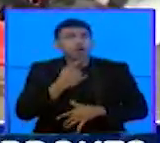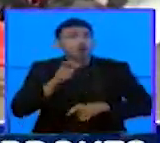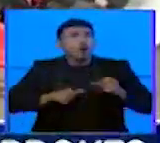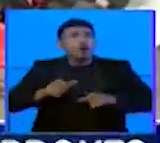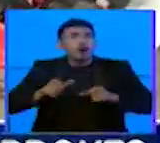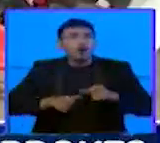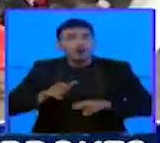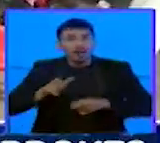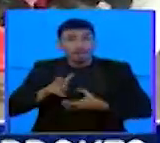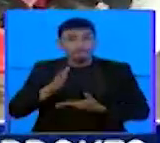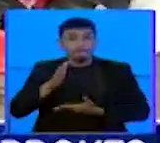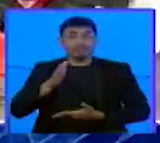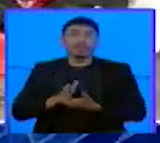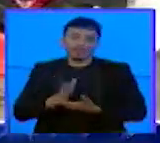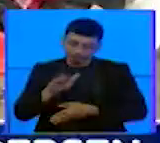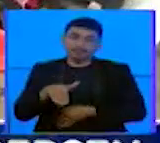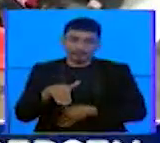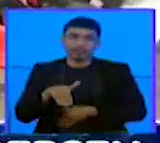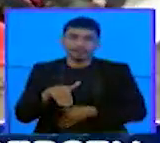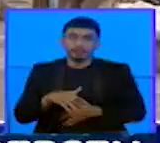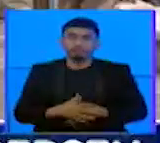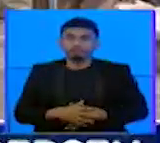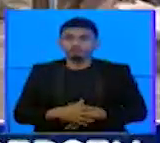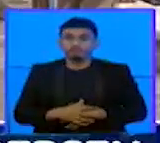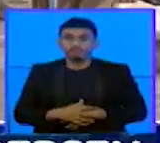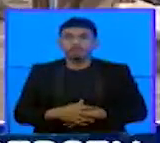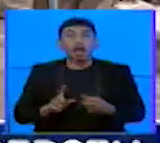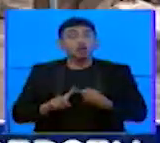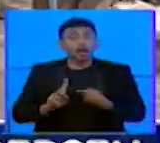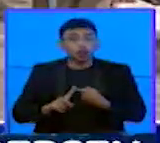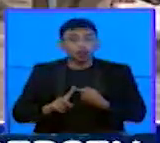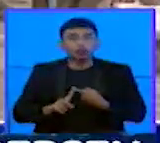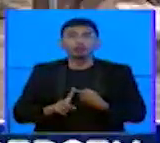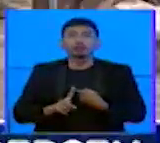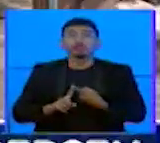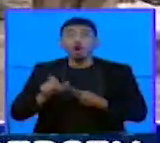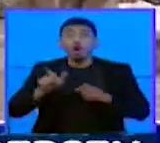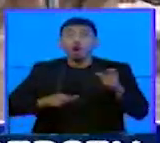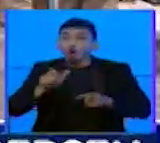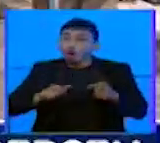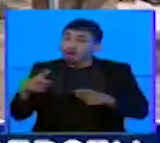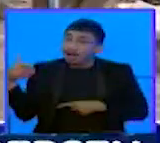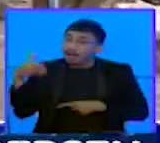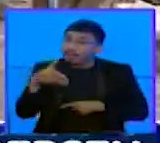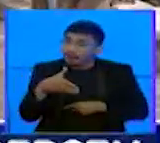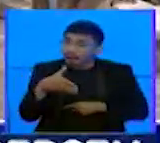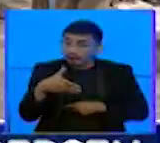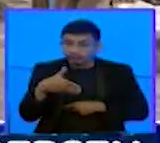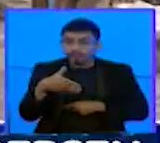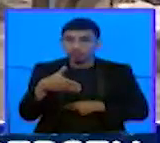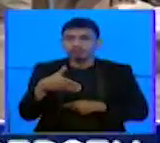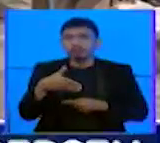terus dilakukan oleh pihak Ancol. Di antaranya pemirsa dengan menerapkan pembatasan jumlah pengunjung yang kapasitasnya